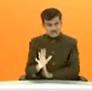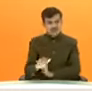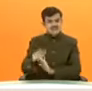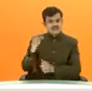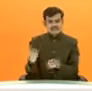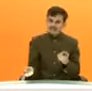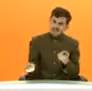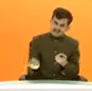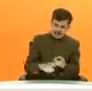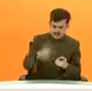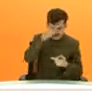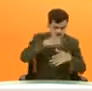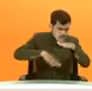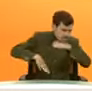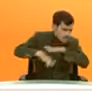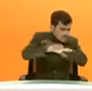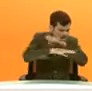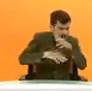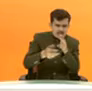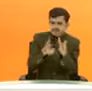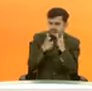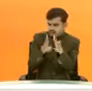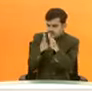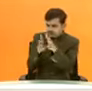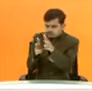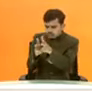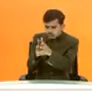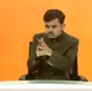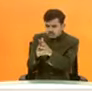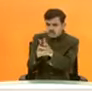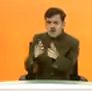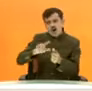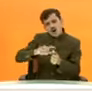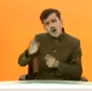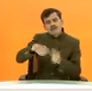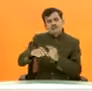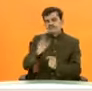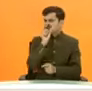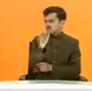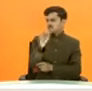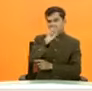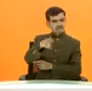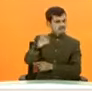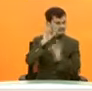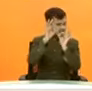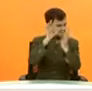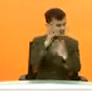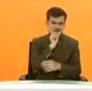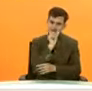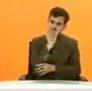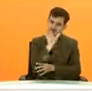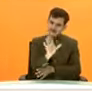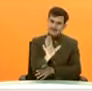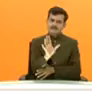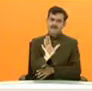जघन्य तरीके से किए गए आतंकी हमले की सबने कठोर निंदा की है।